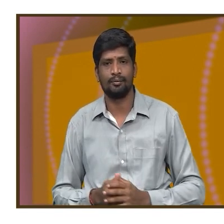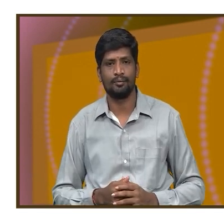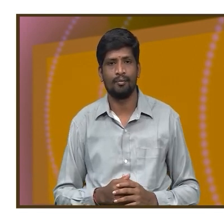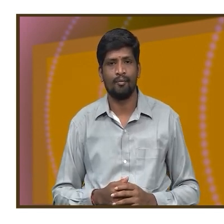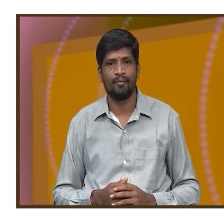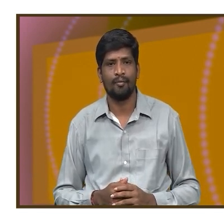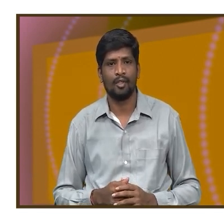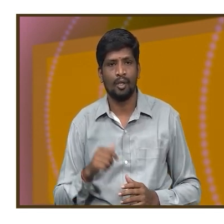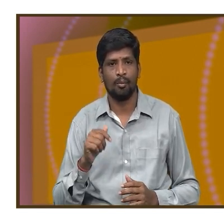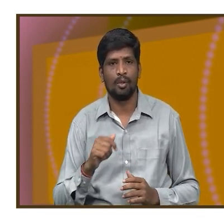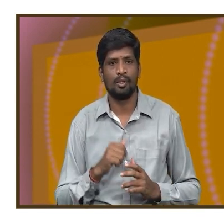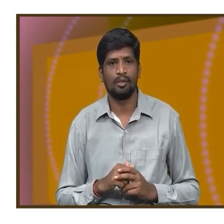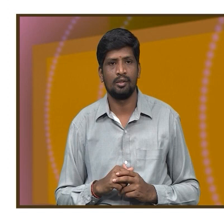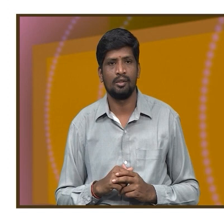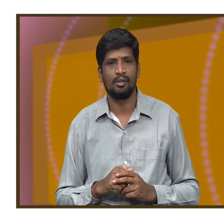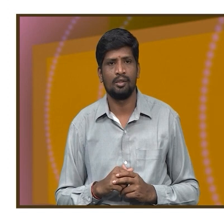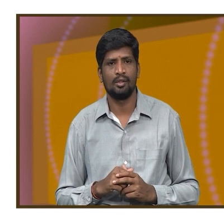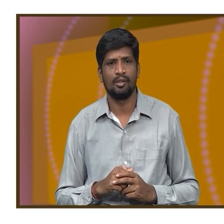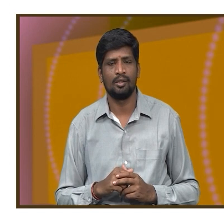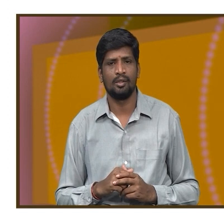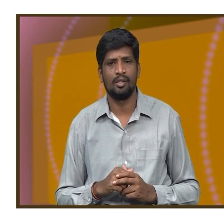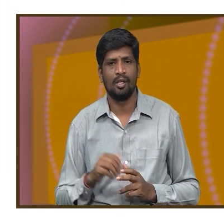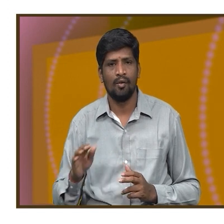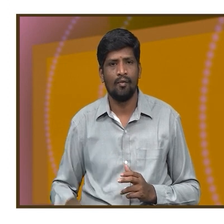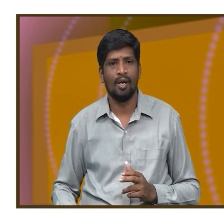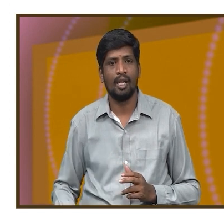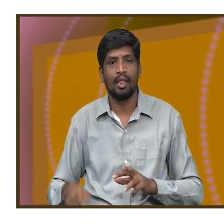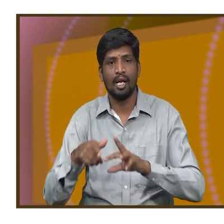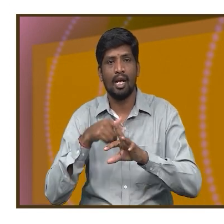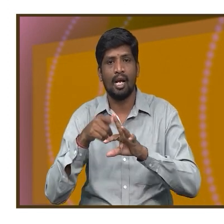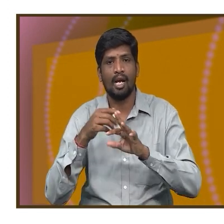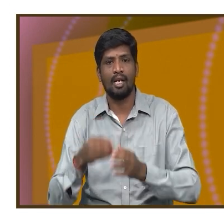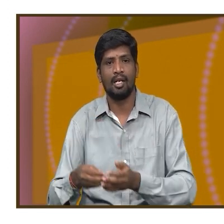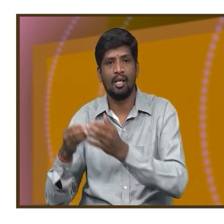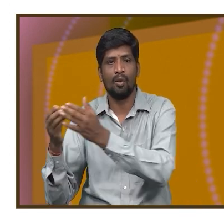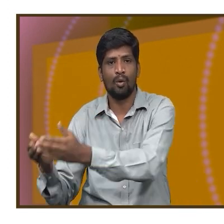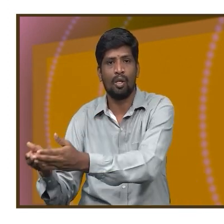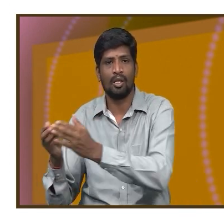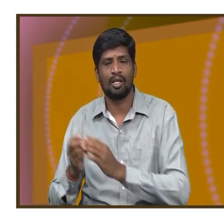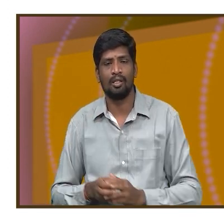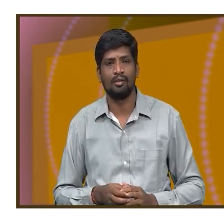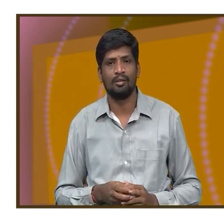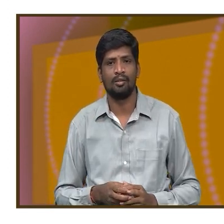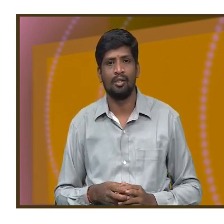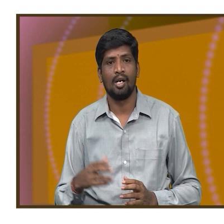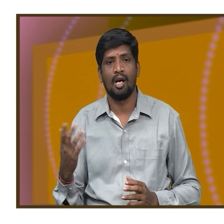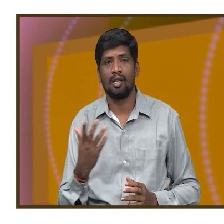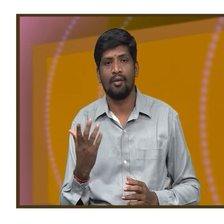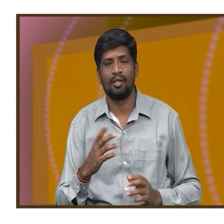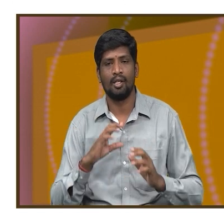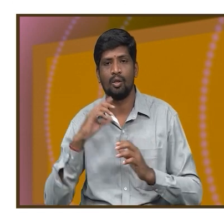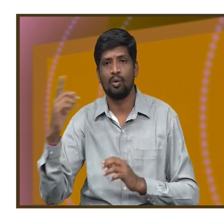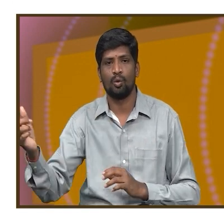கொடுக்கிறாள். இப்பொழுது அந்த வலது மாறி வலதுகால் காலணியை கொடுத்தவுடன் அந்த காலணியுடைய விந்தையை பற்றியும் சொல்கிறார். இந்த